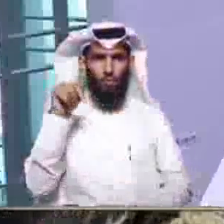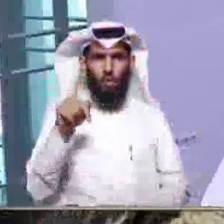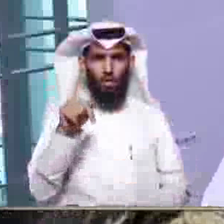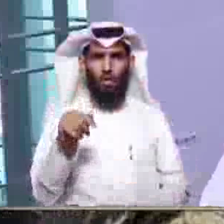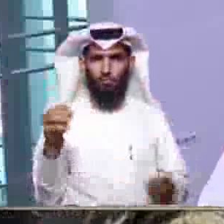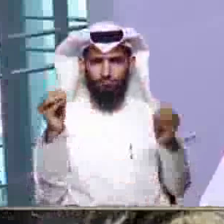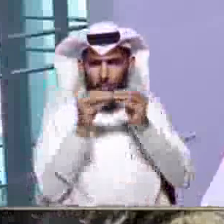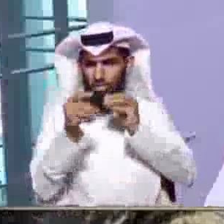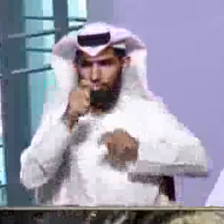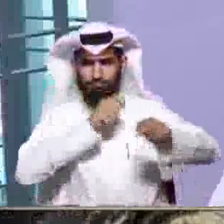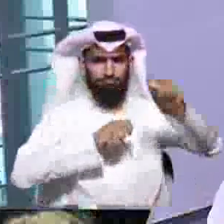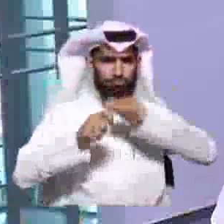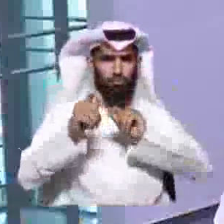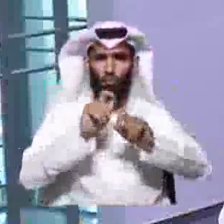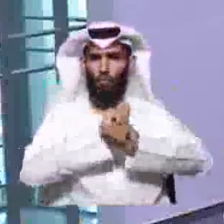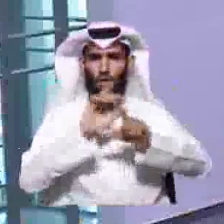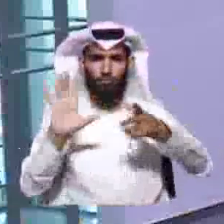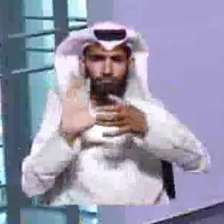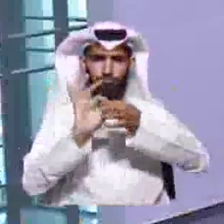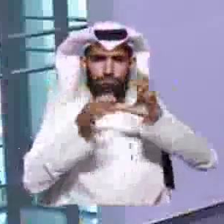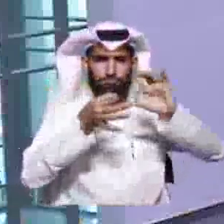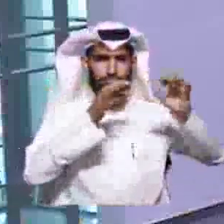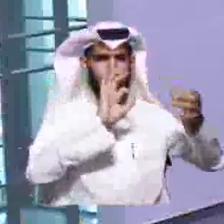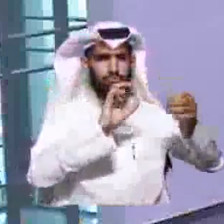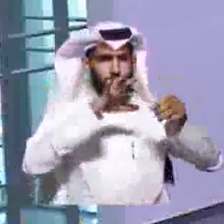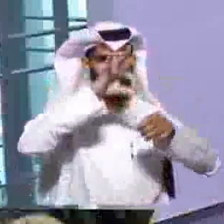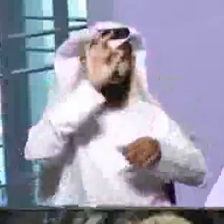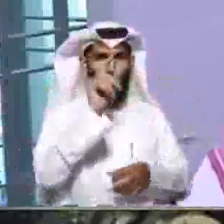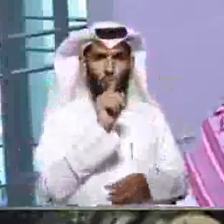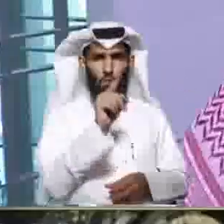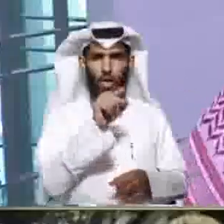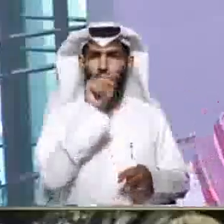حقيقة ضمن سلسلة من الورش والفعاليات